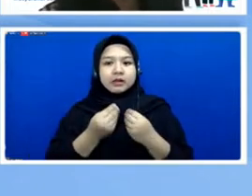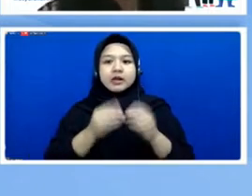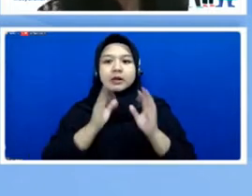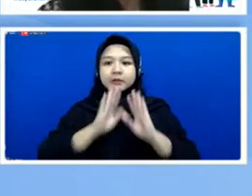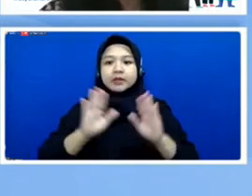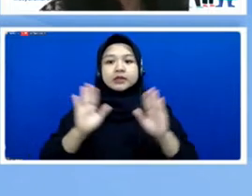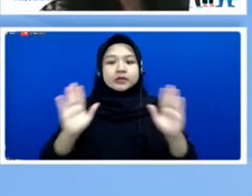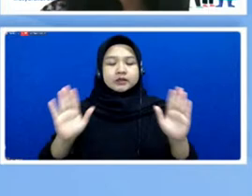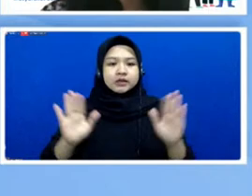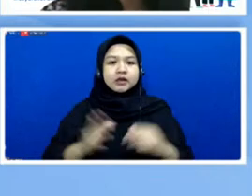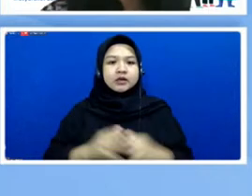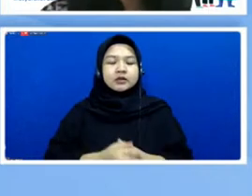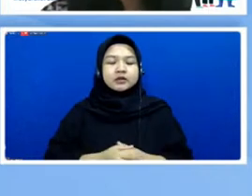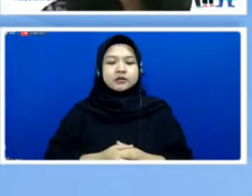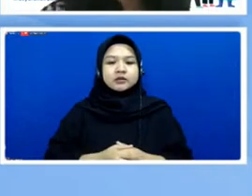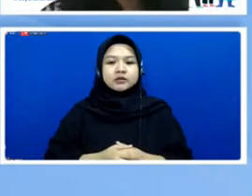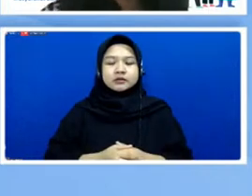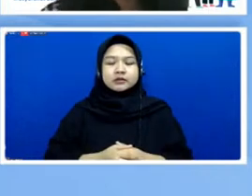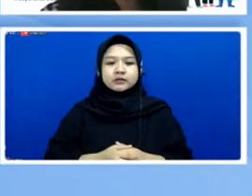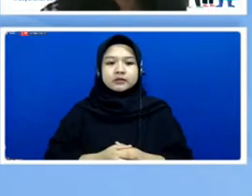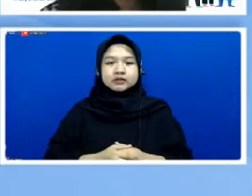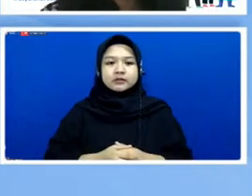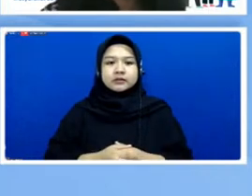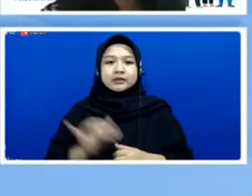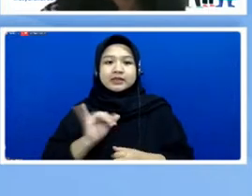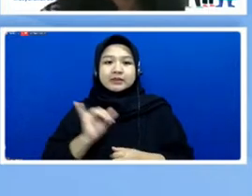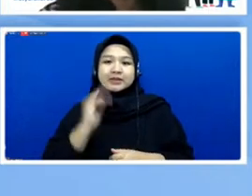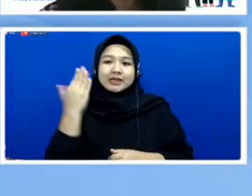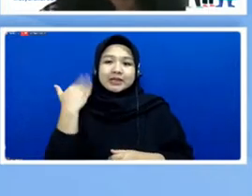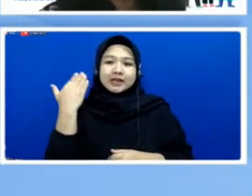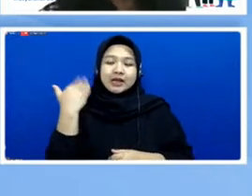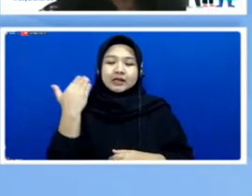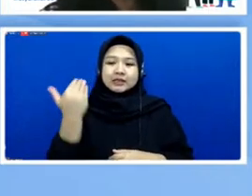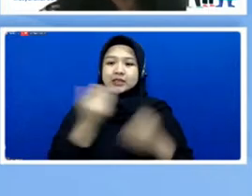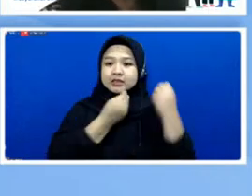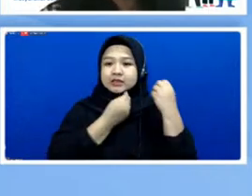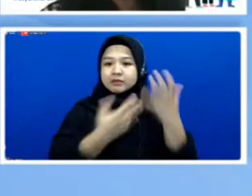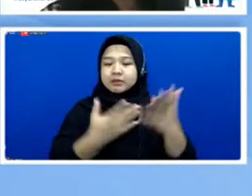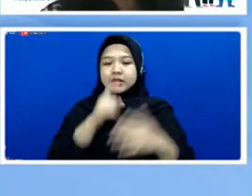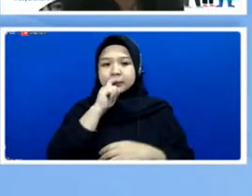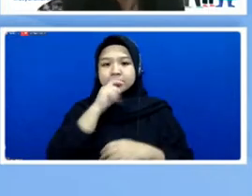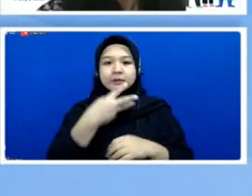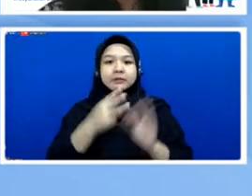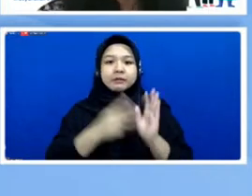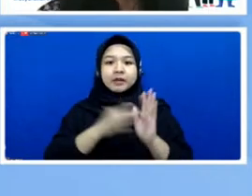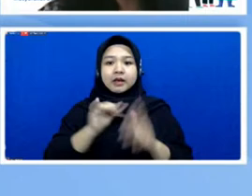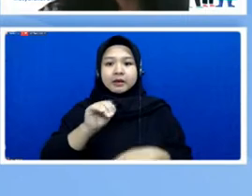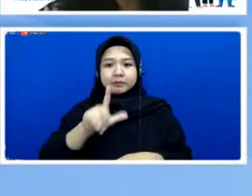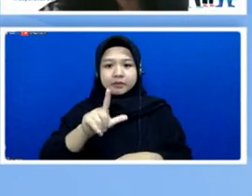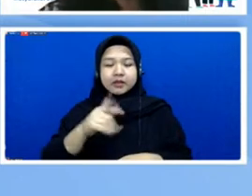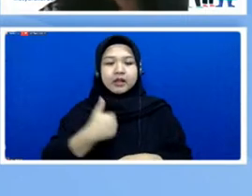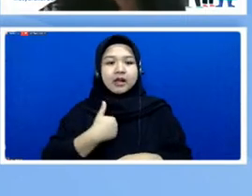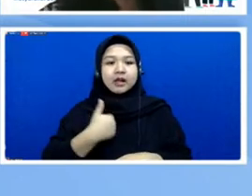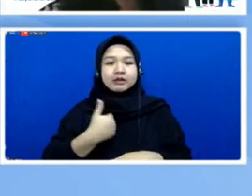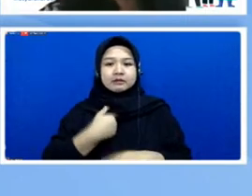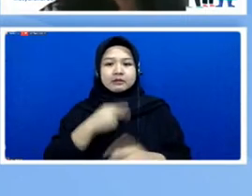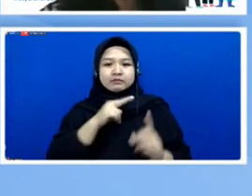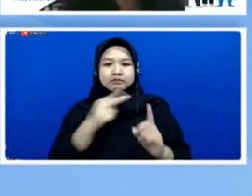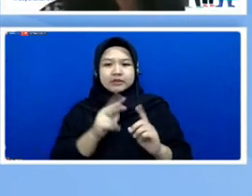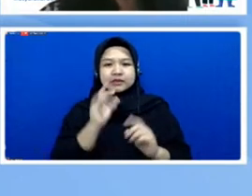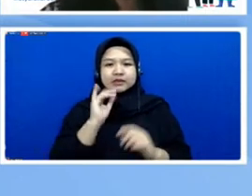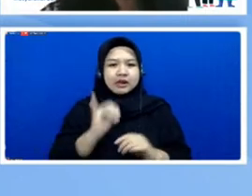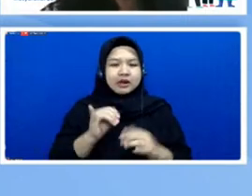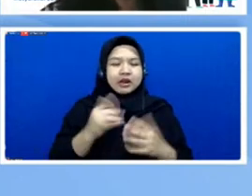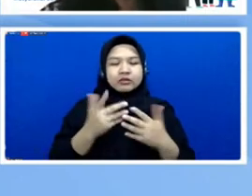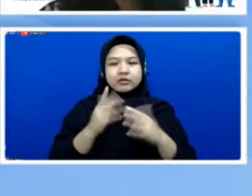media-media, bahwa memang seperti tadi yang disampaikan oleh Pak Emil, bahwa ada misperception, ignorance, dan denial